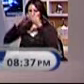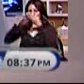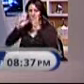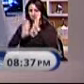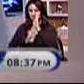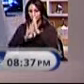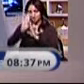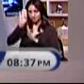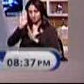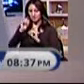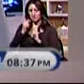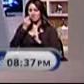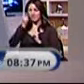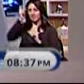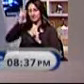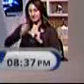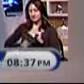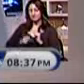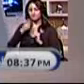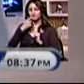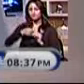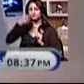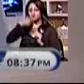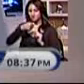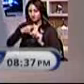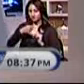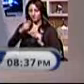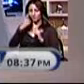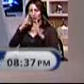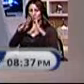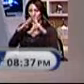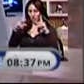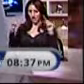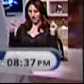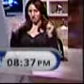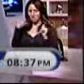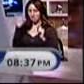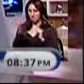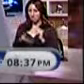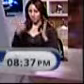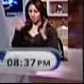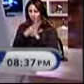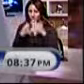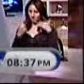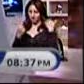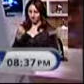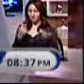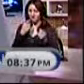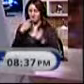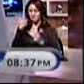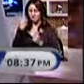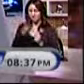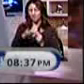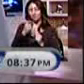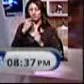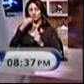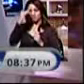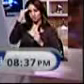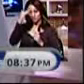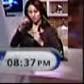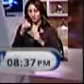الحضارة الإنسانية؟ أهلا دكتور وحشتينا ومبروك. أستاذ عمرو، فرصة سعيدة جدا، وأشكر حضرتك